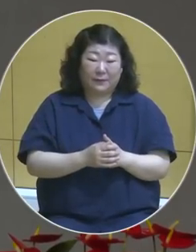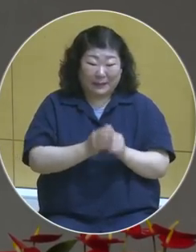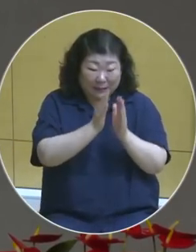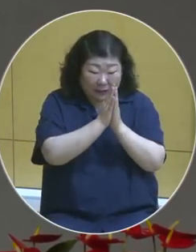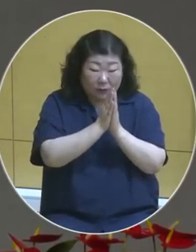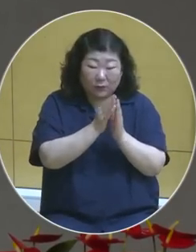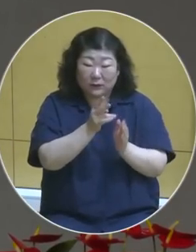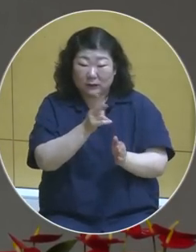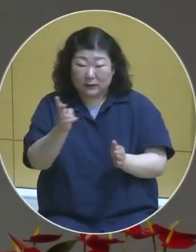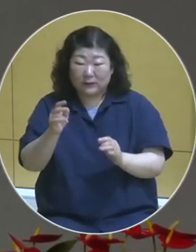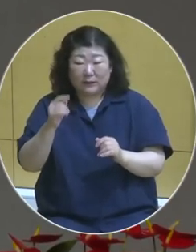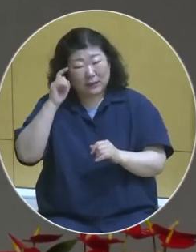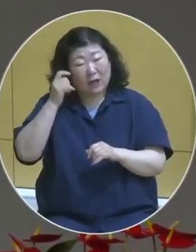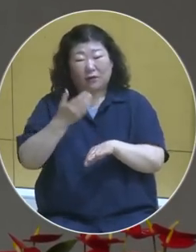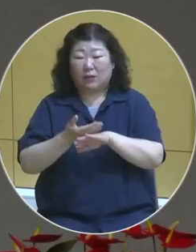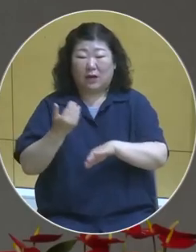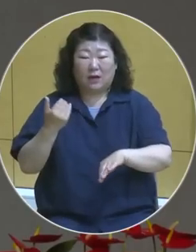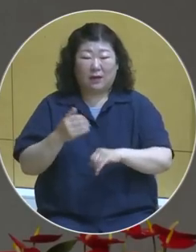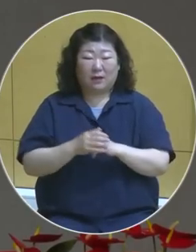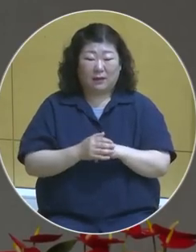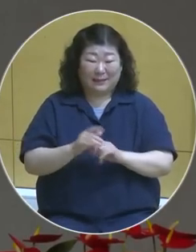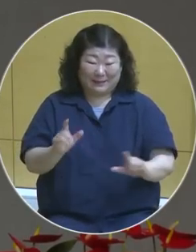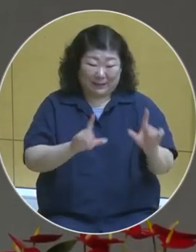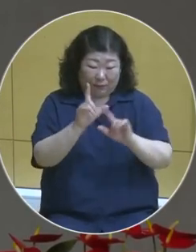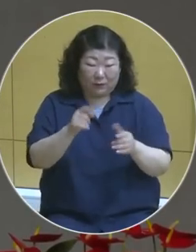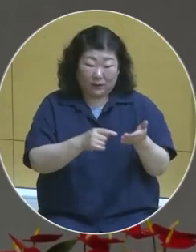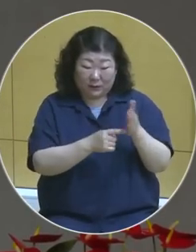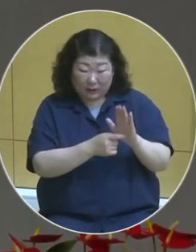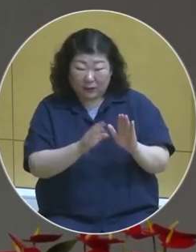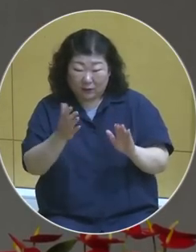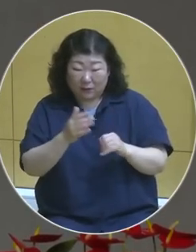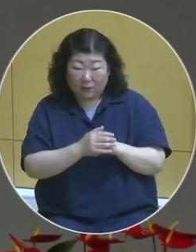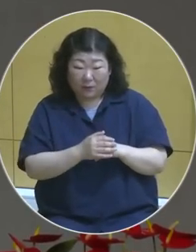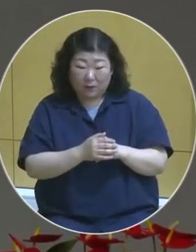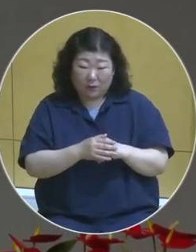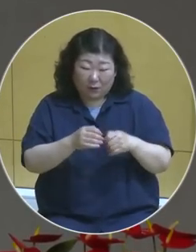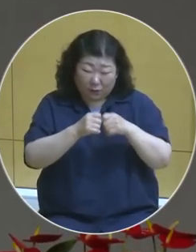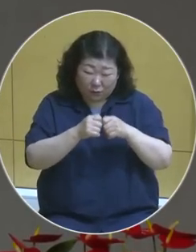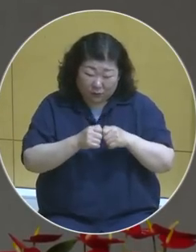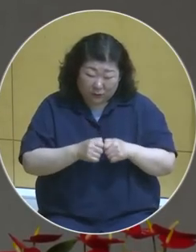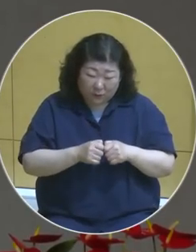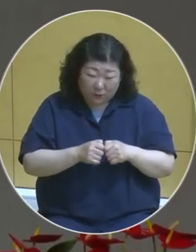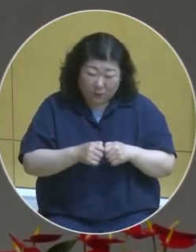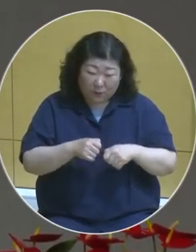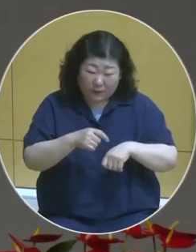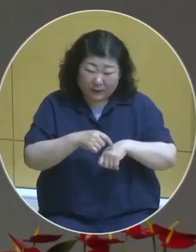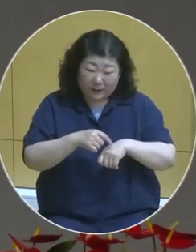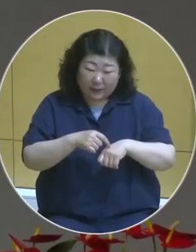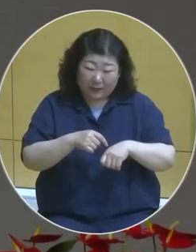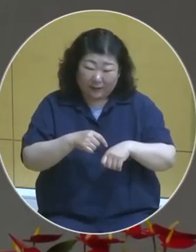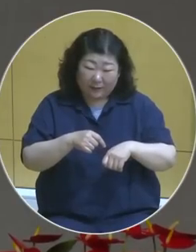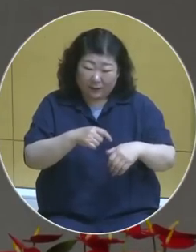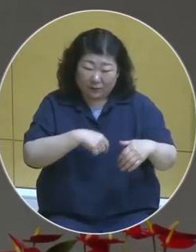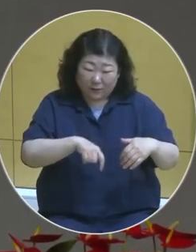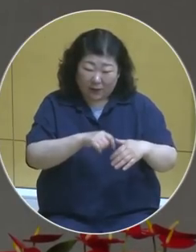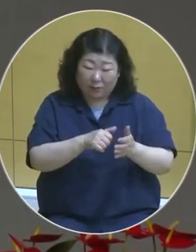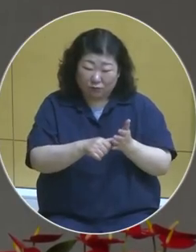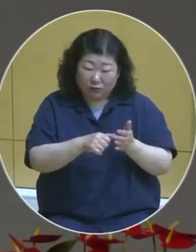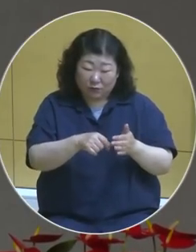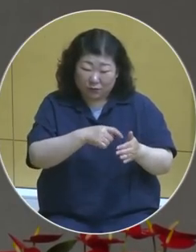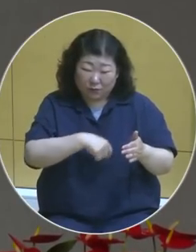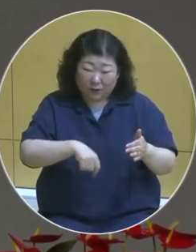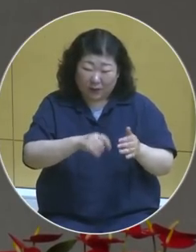다릅니다. 기도는 삶으로 나타나야 됩니다. 구체적인 내 시간 속에 나타나야 됩니다. 그리고 내 물질 속에 나타나야 됩니다. 그리고